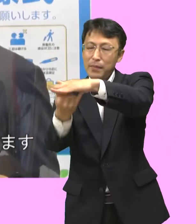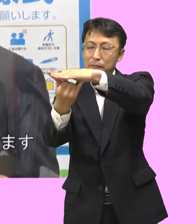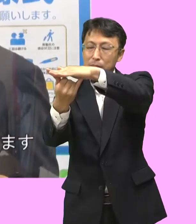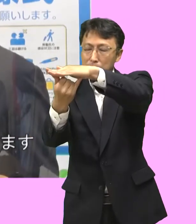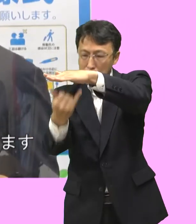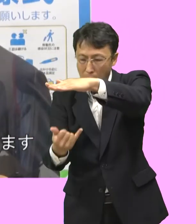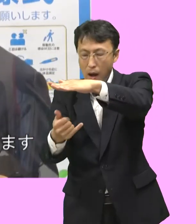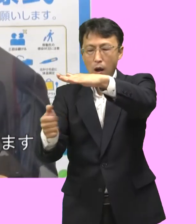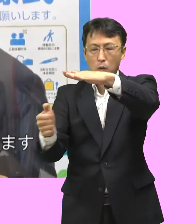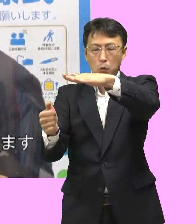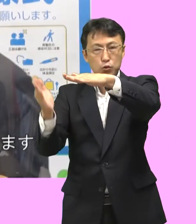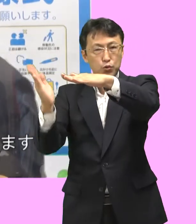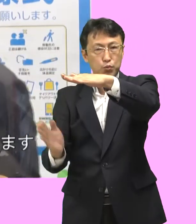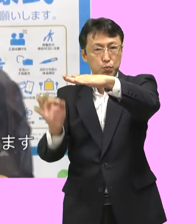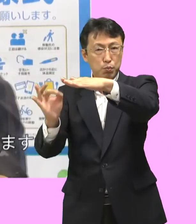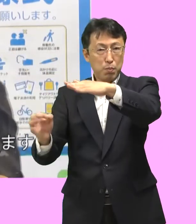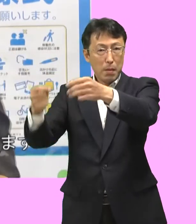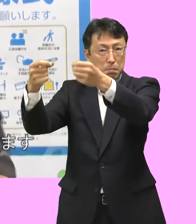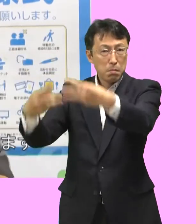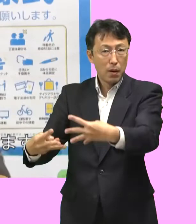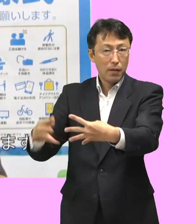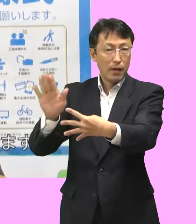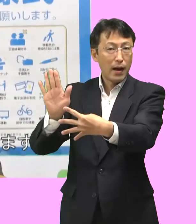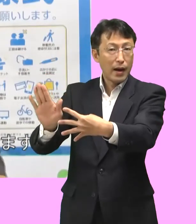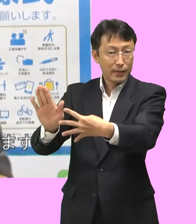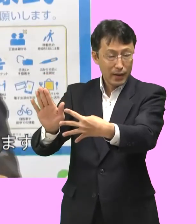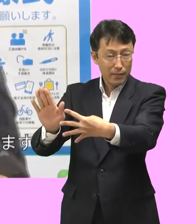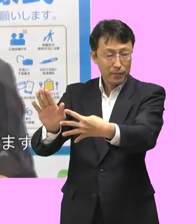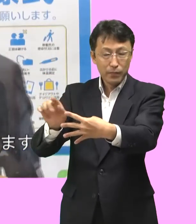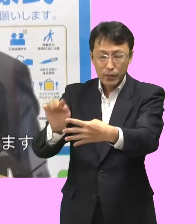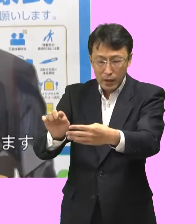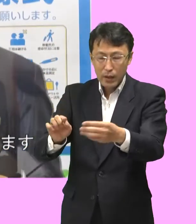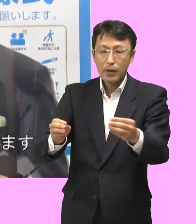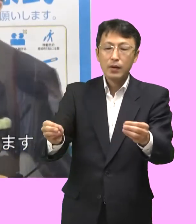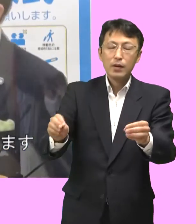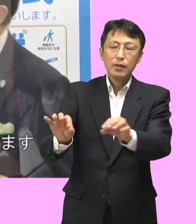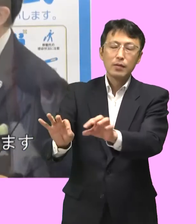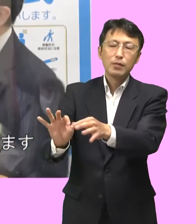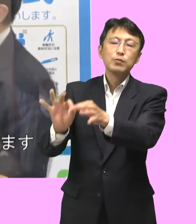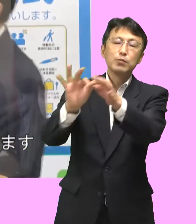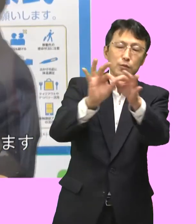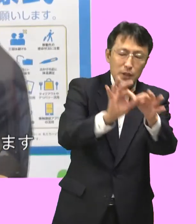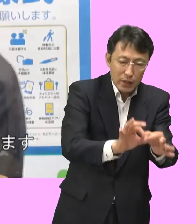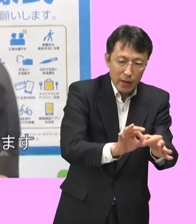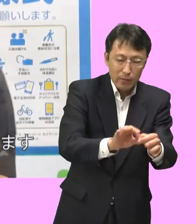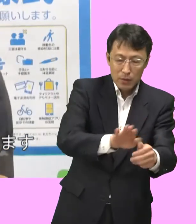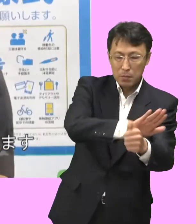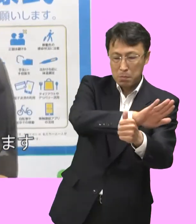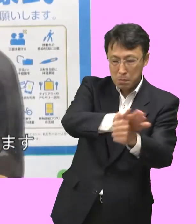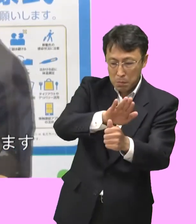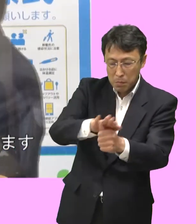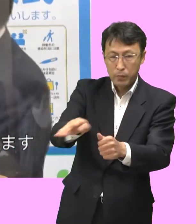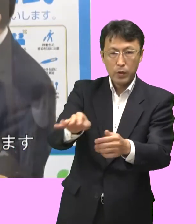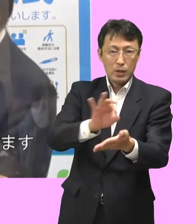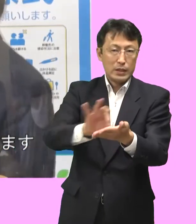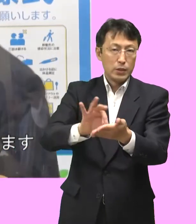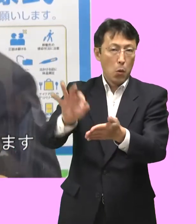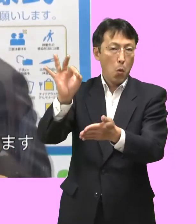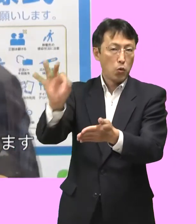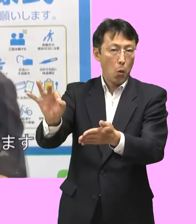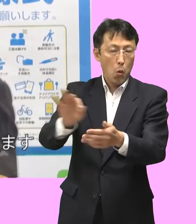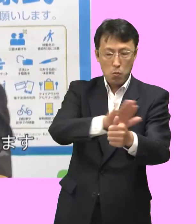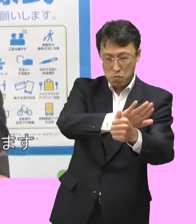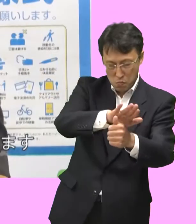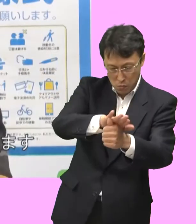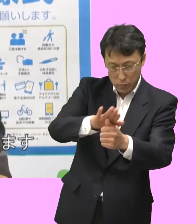になることを踏まえまして、収容量を 50% 減免すると、このような措置を取ってまいりました。で、